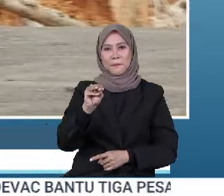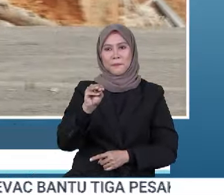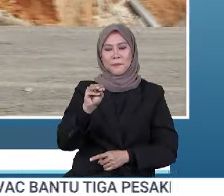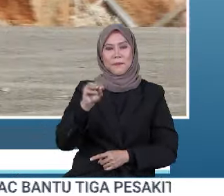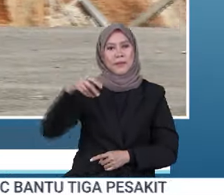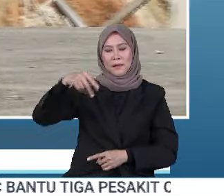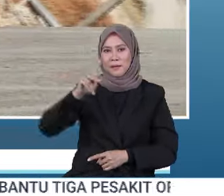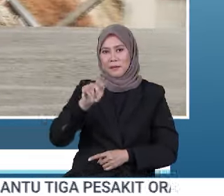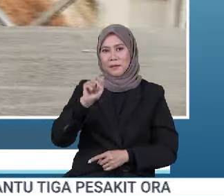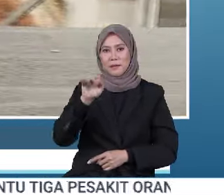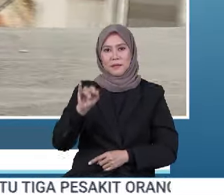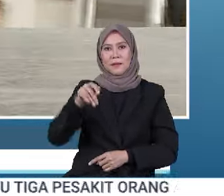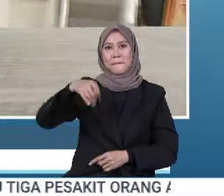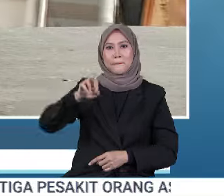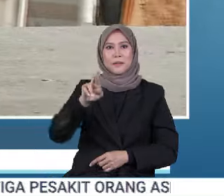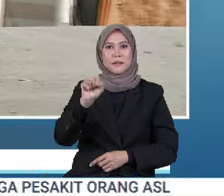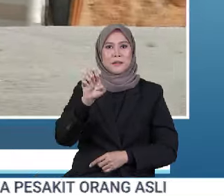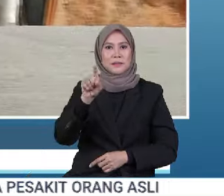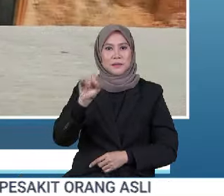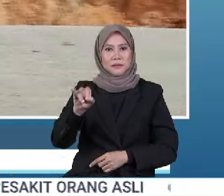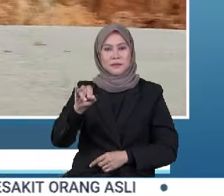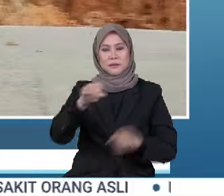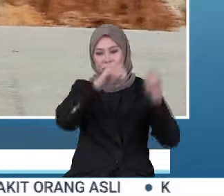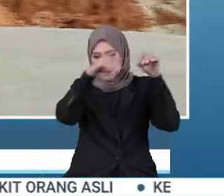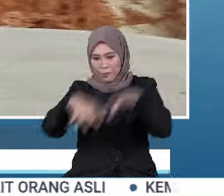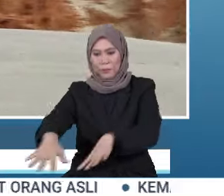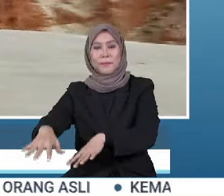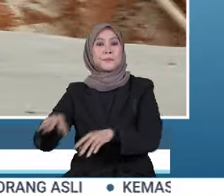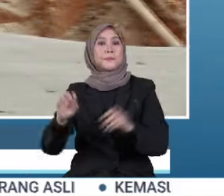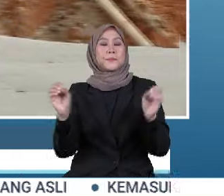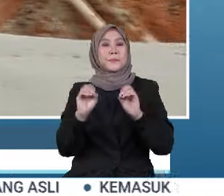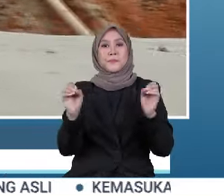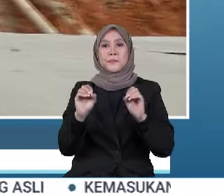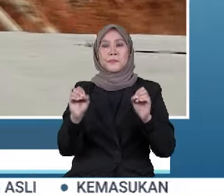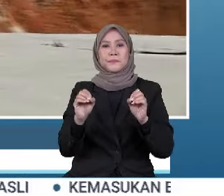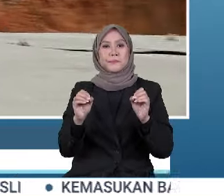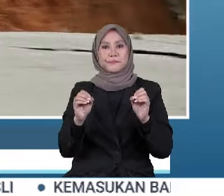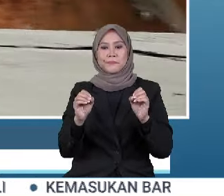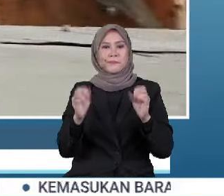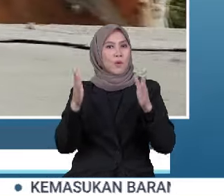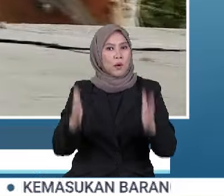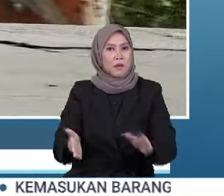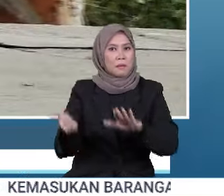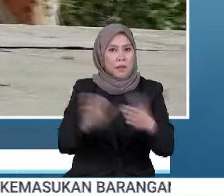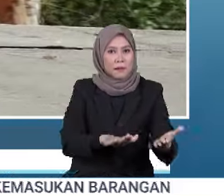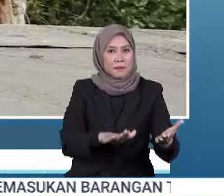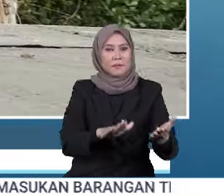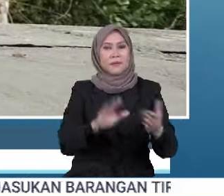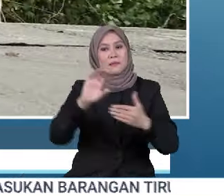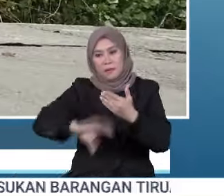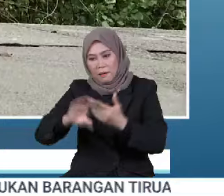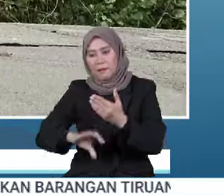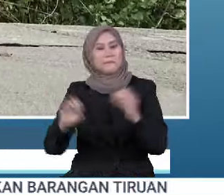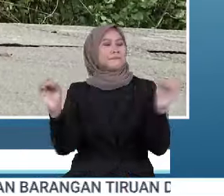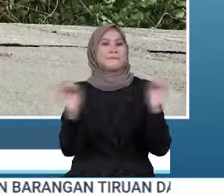persegi telah runtungapi Tidak melibatkan sebarang kemalangan jiwa ataupun kecederaan